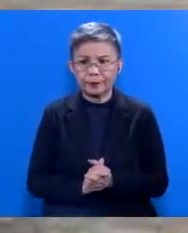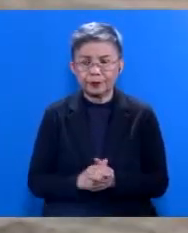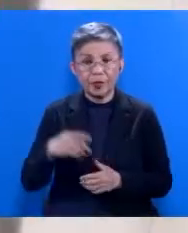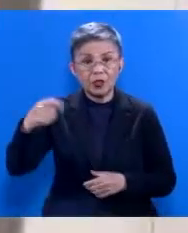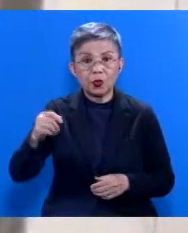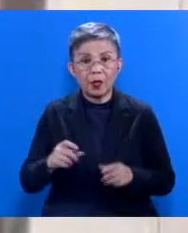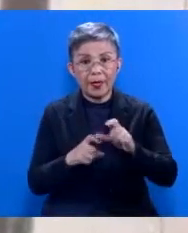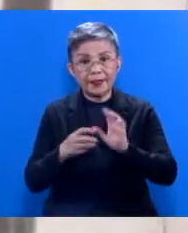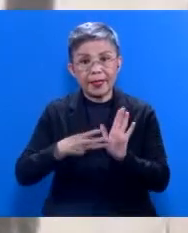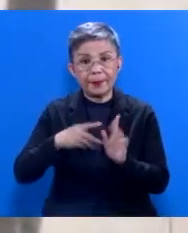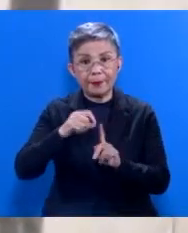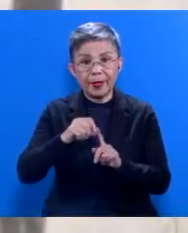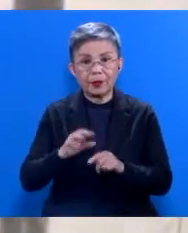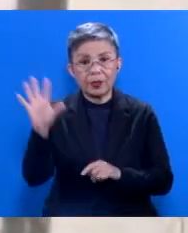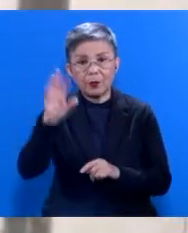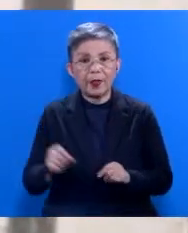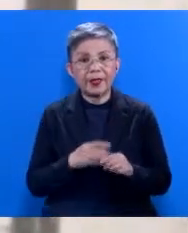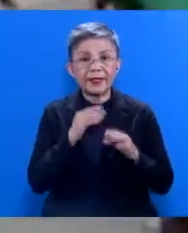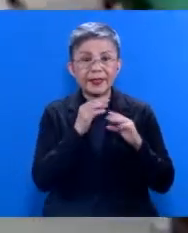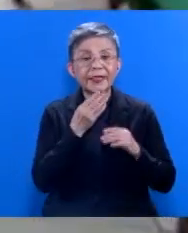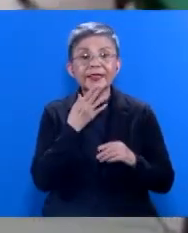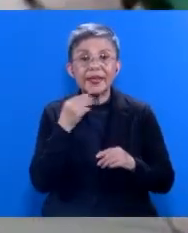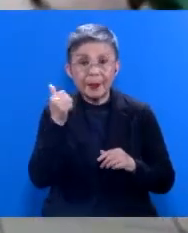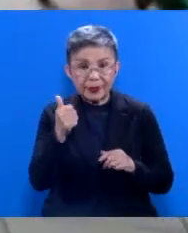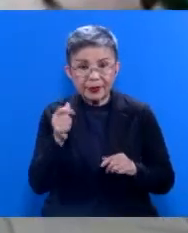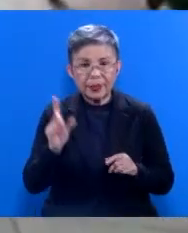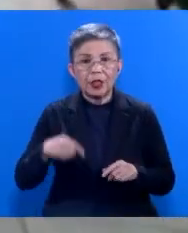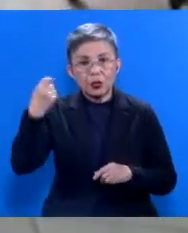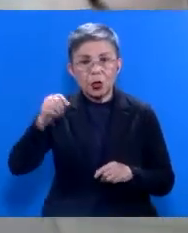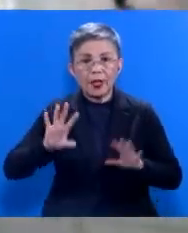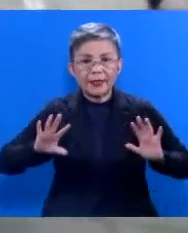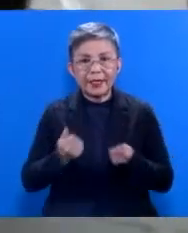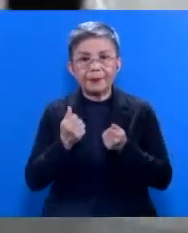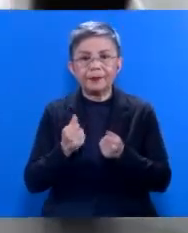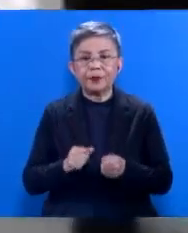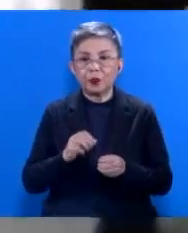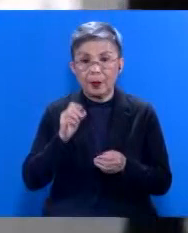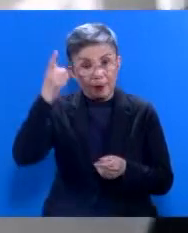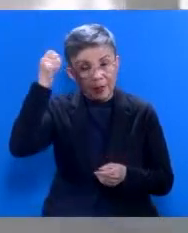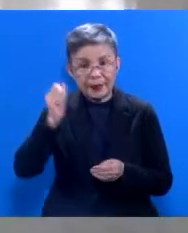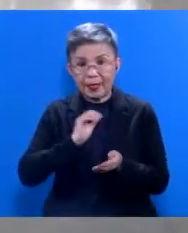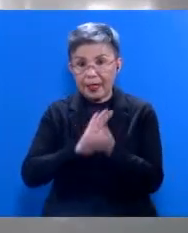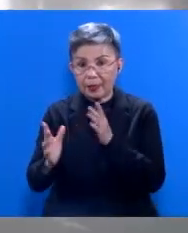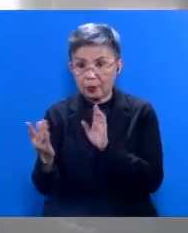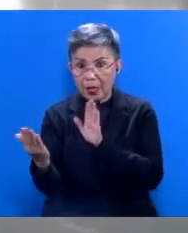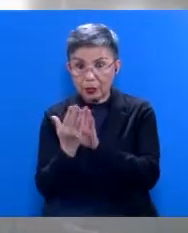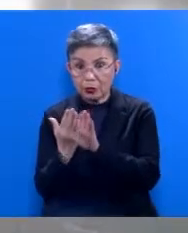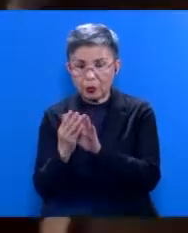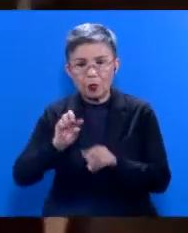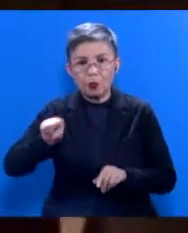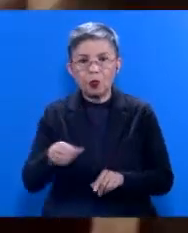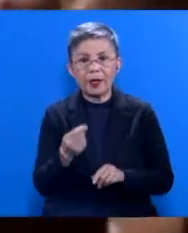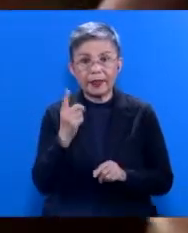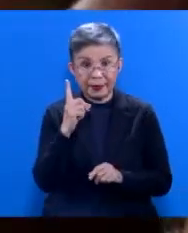Sekolah Menengah Pertama Negeri 2 Kabupaten Ciamis, Jawa Barat menjadi sekolah yang siap melaksanakan kegiatan belajar mengajar tatap muka Januari